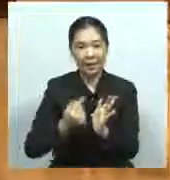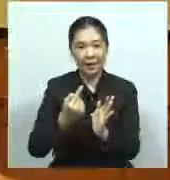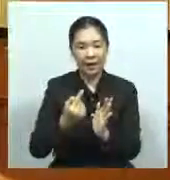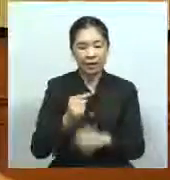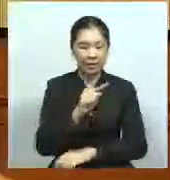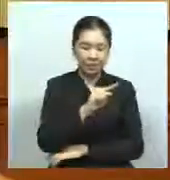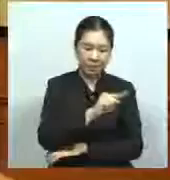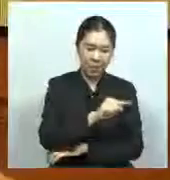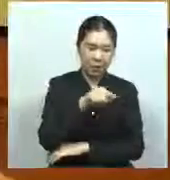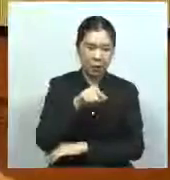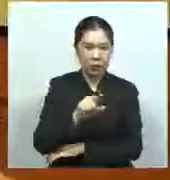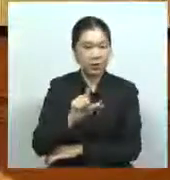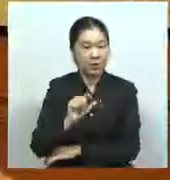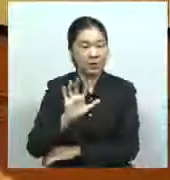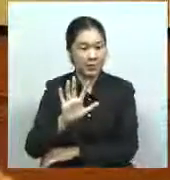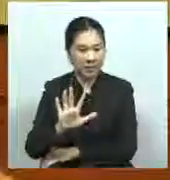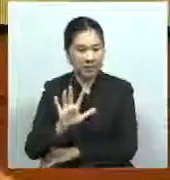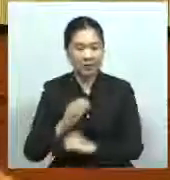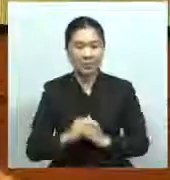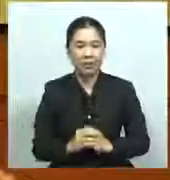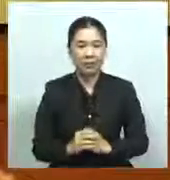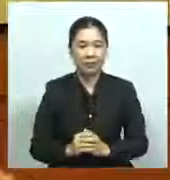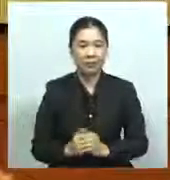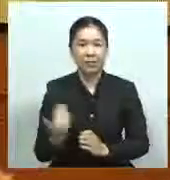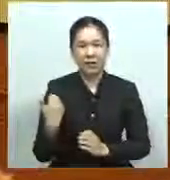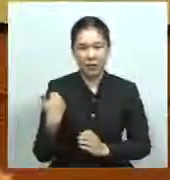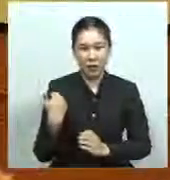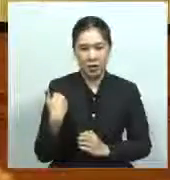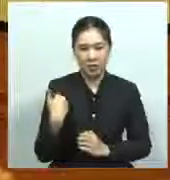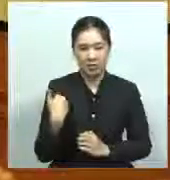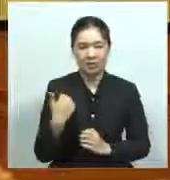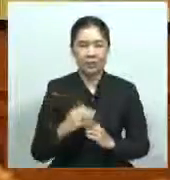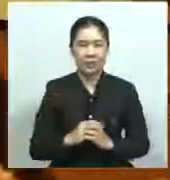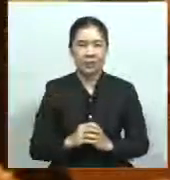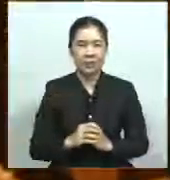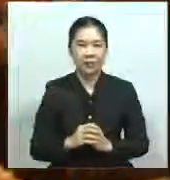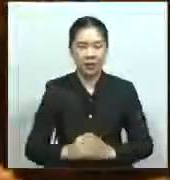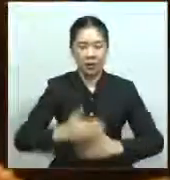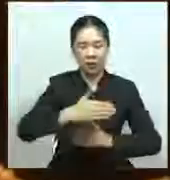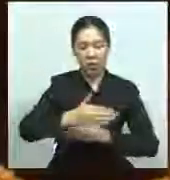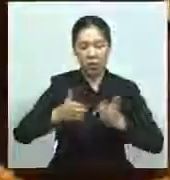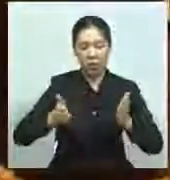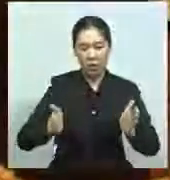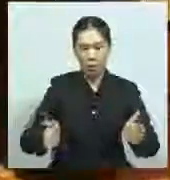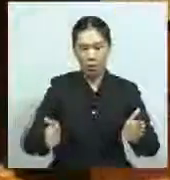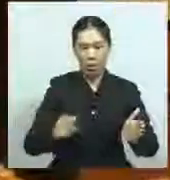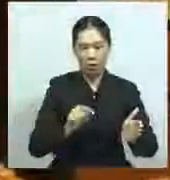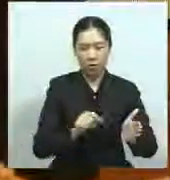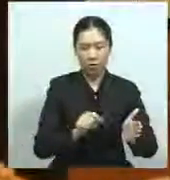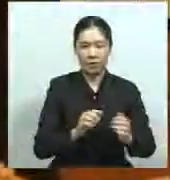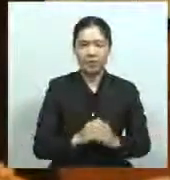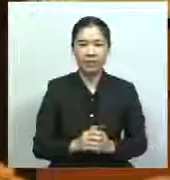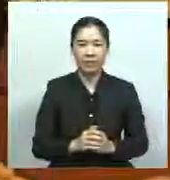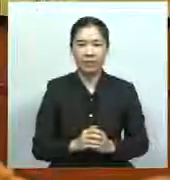าณ 13:25 นาทีก็จะมีการส่งสัญญาณจากห้องสีงาช้าง